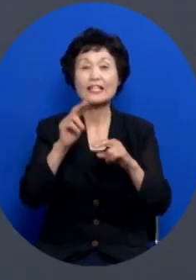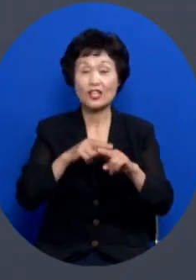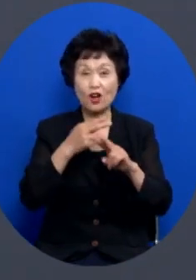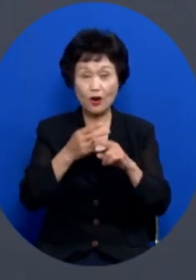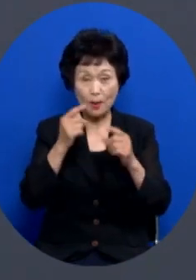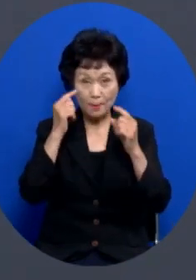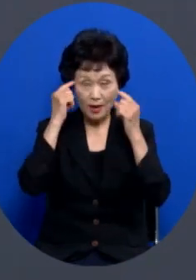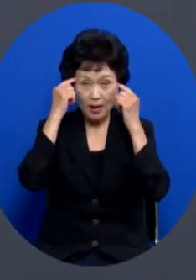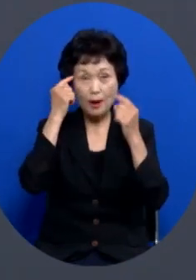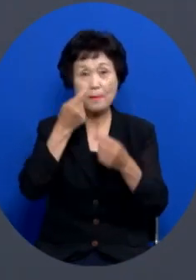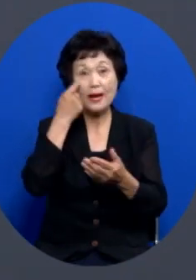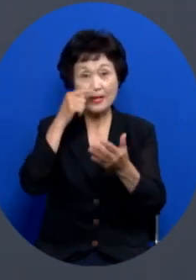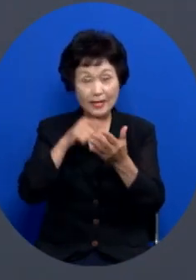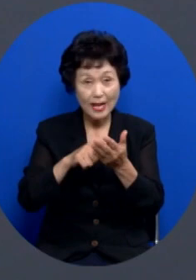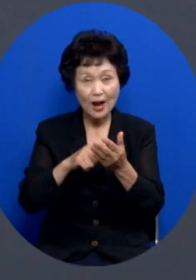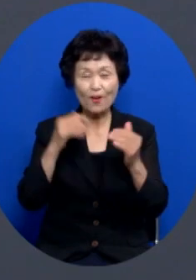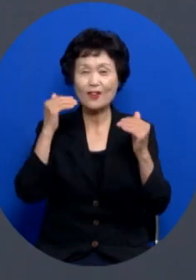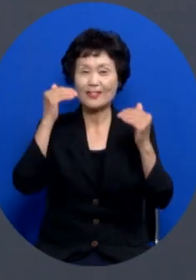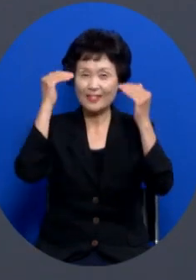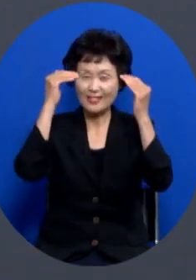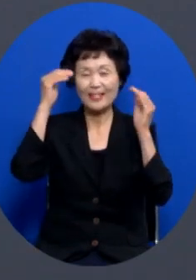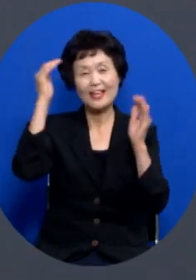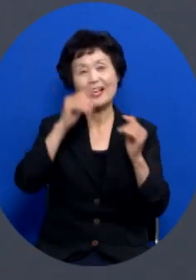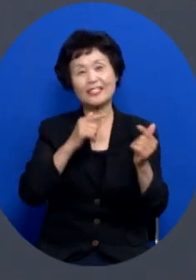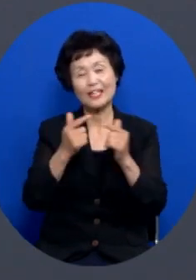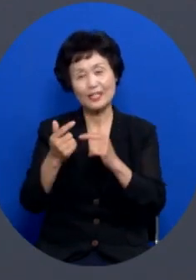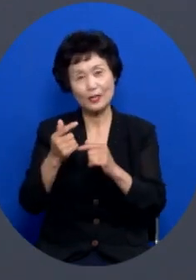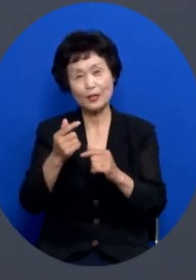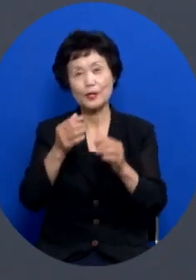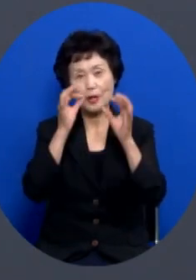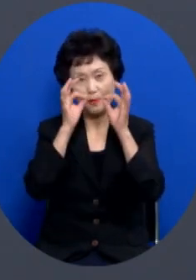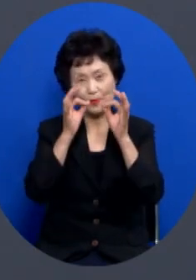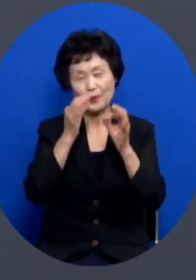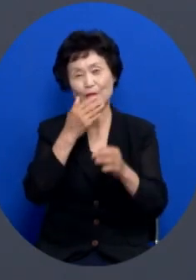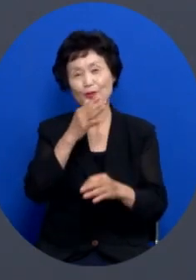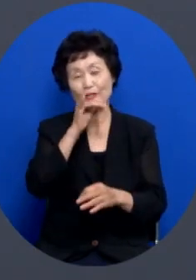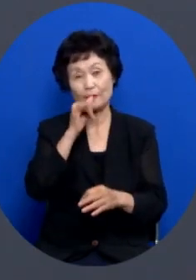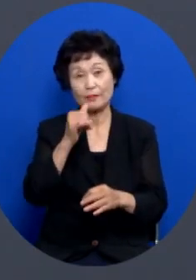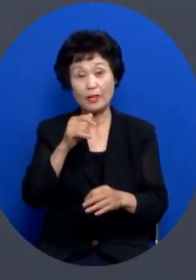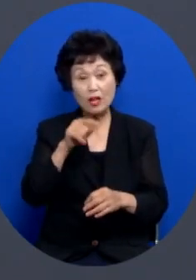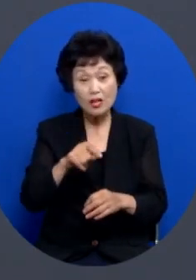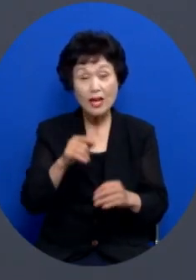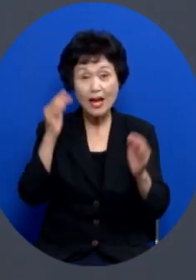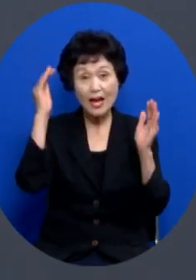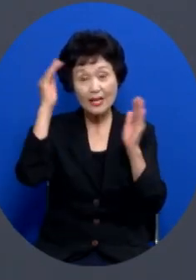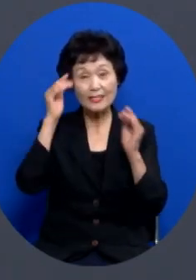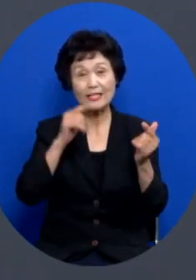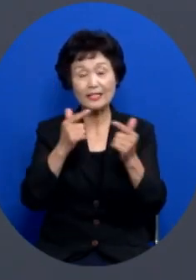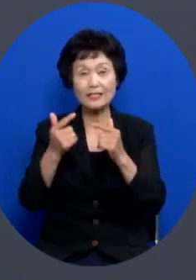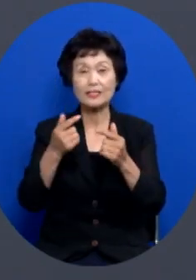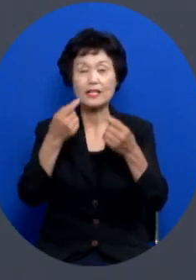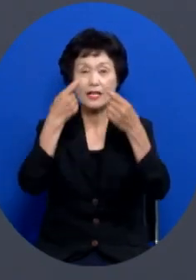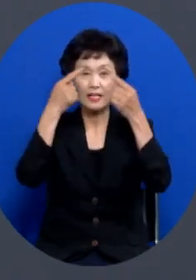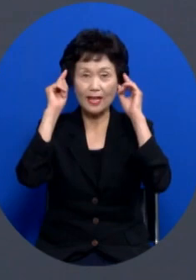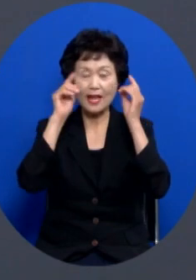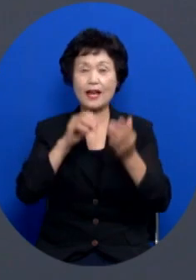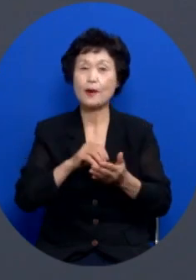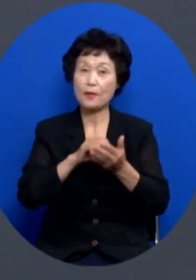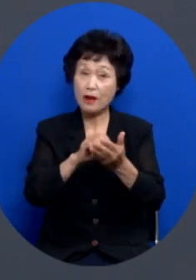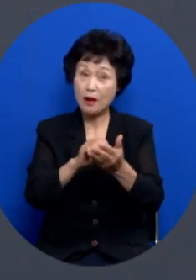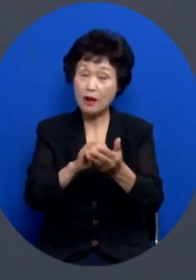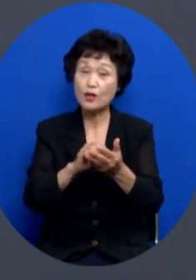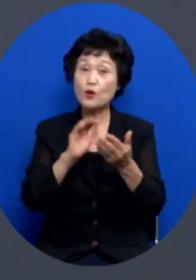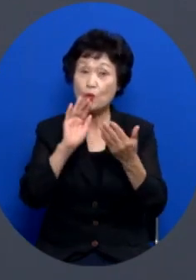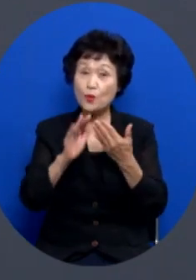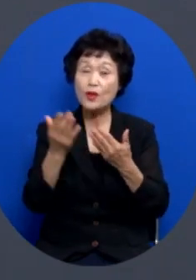매진하며 성장하는 아이들을 보게 됩니다. 그런데 그 친구들이 이제 대학을 가기도 했고요. 대학을 갈 때에도 내가